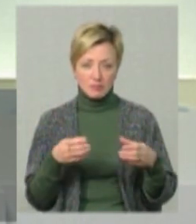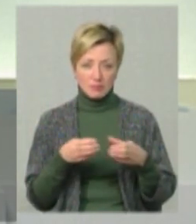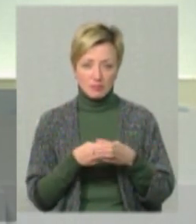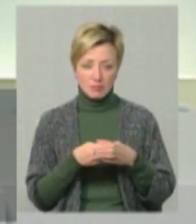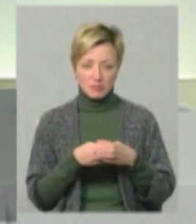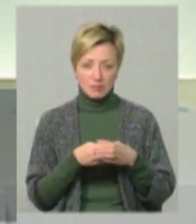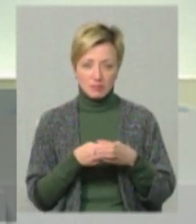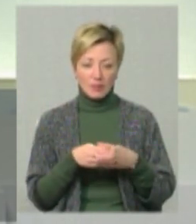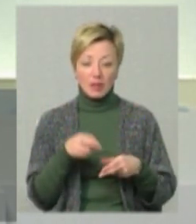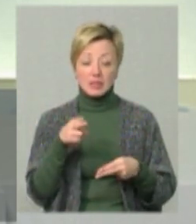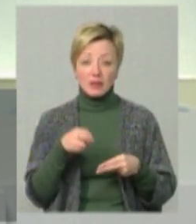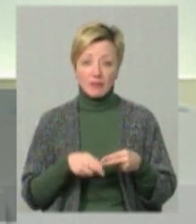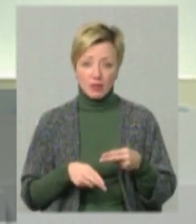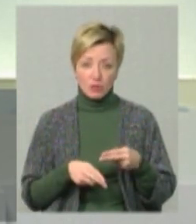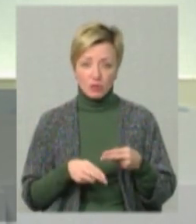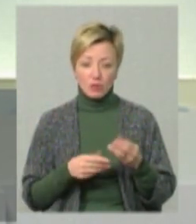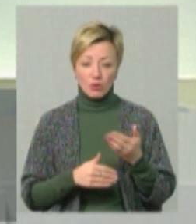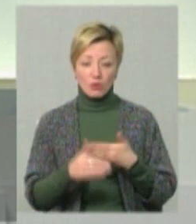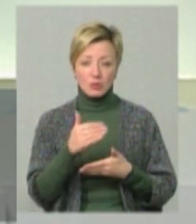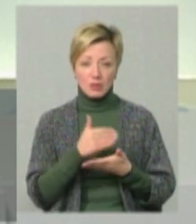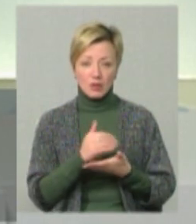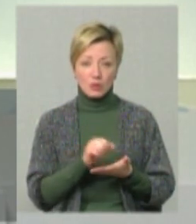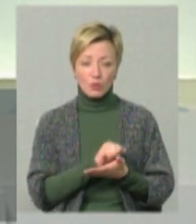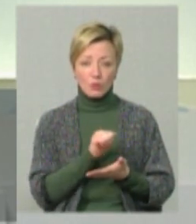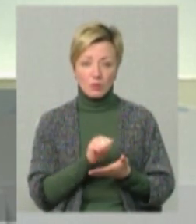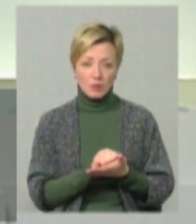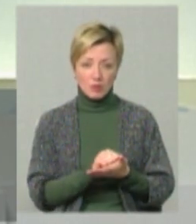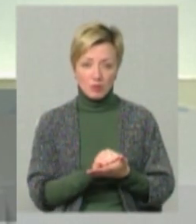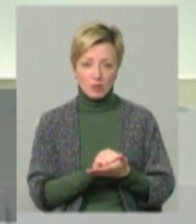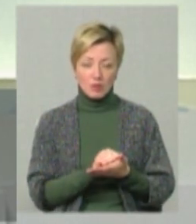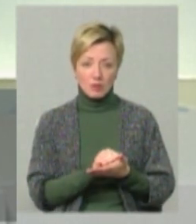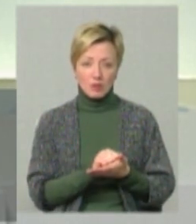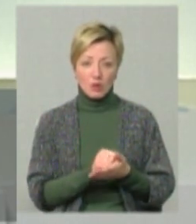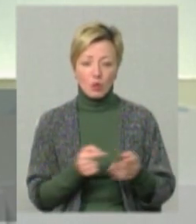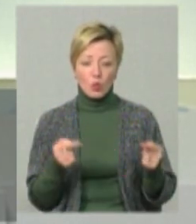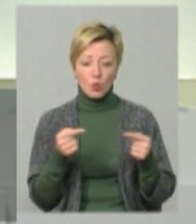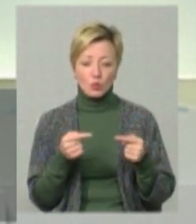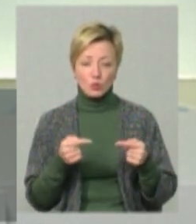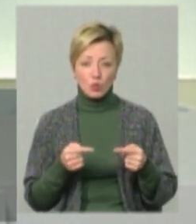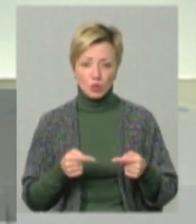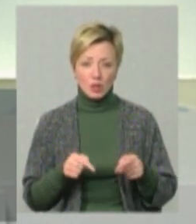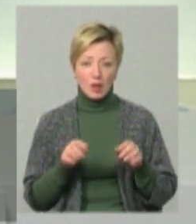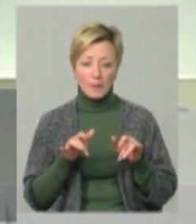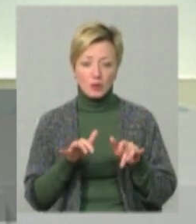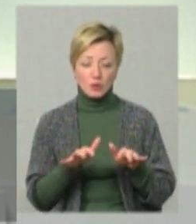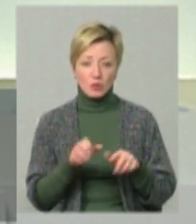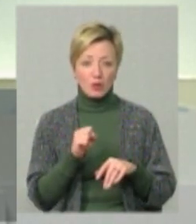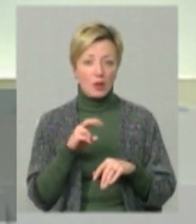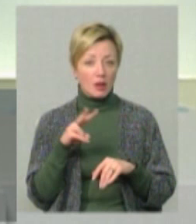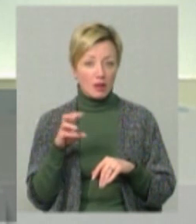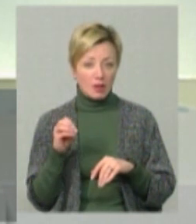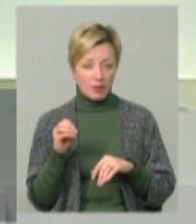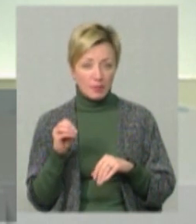батальйони. Завершуються останні документальні, скажімо так, узгодження процедурні.